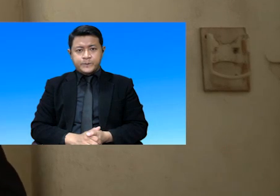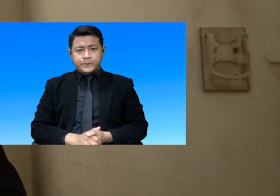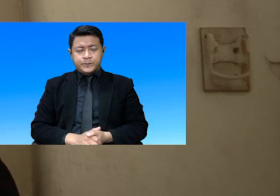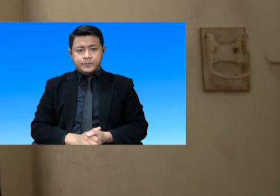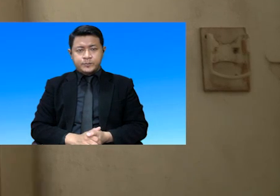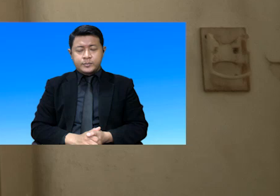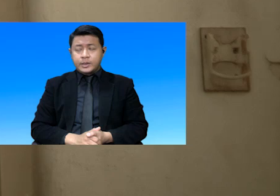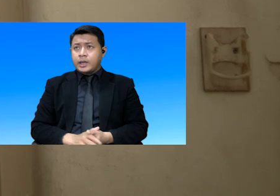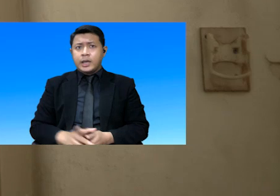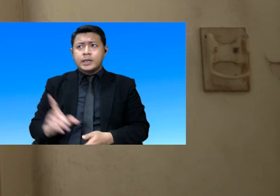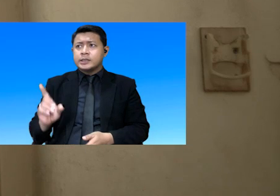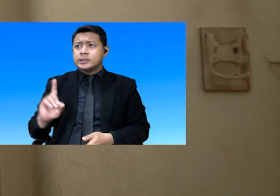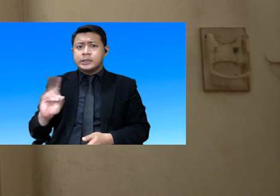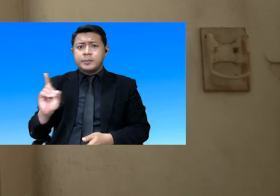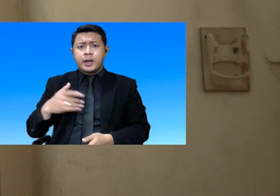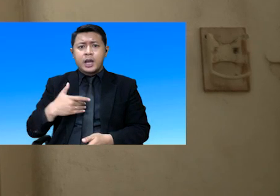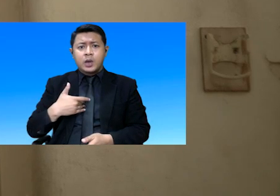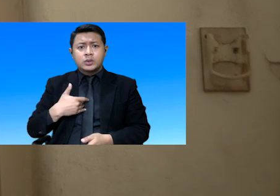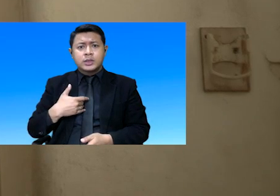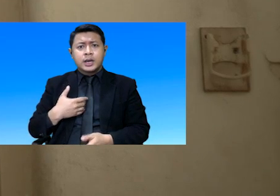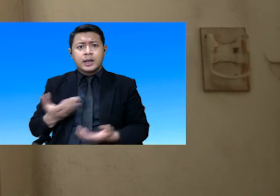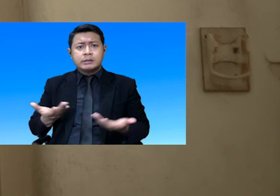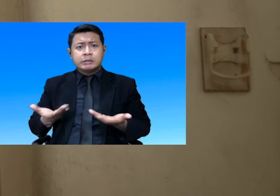di mana aku sekarang?